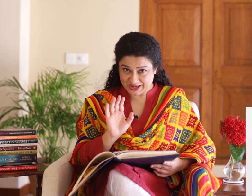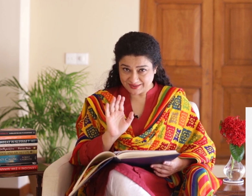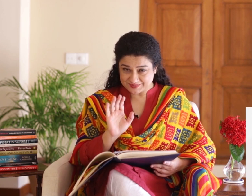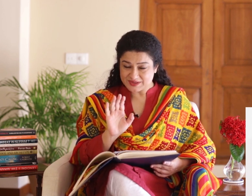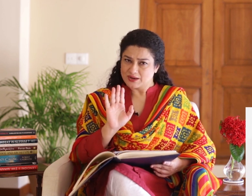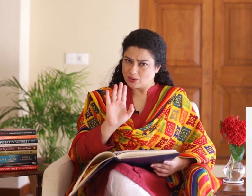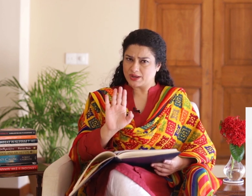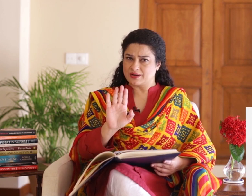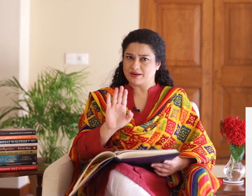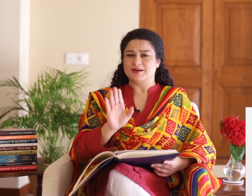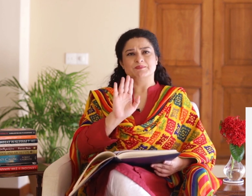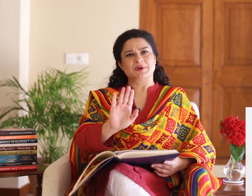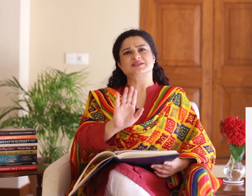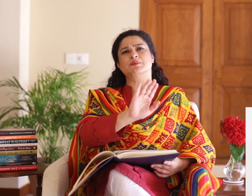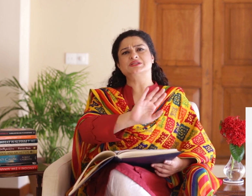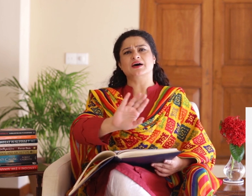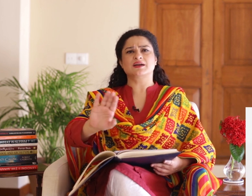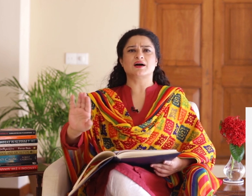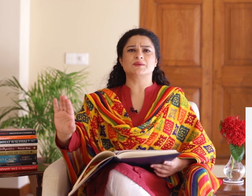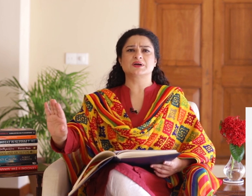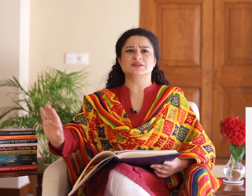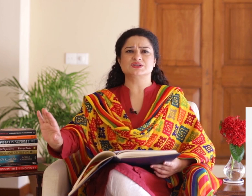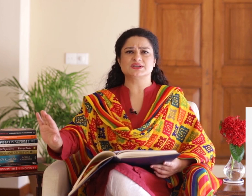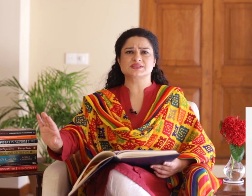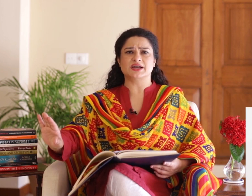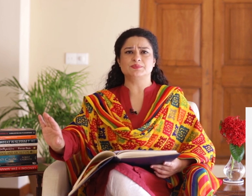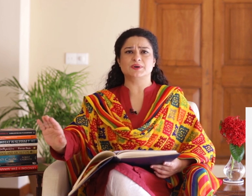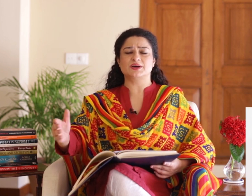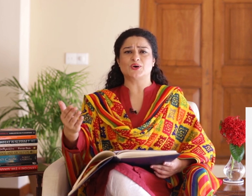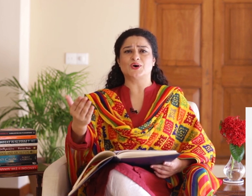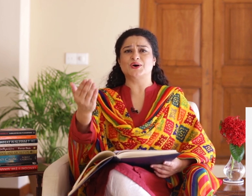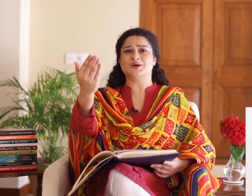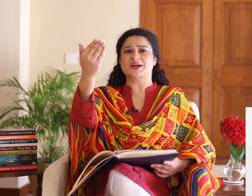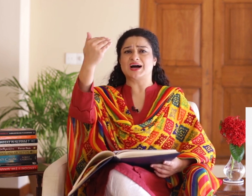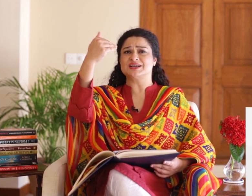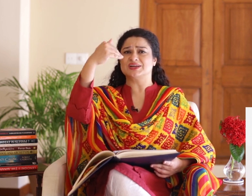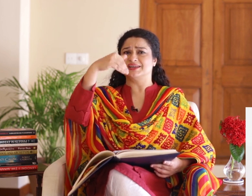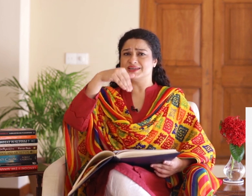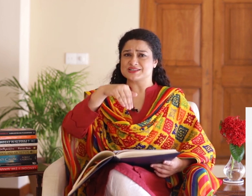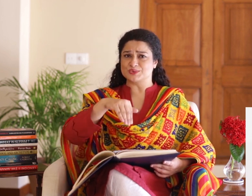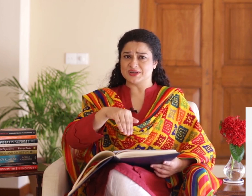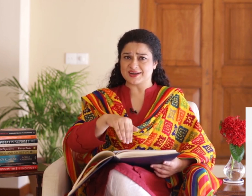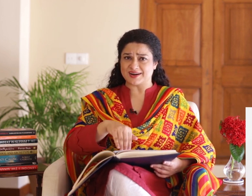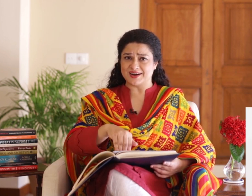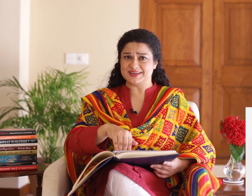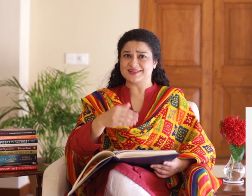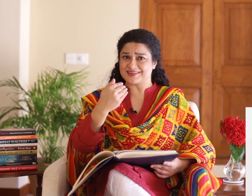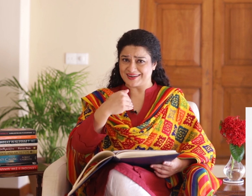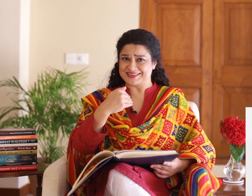नाश्ता हो गया ना, बस अब सारे काम कर दीजिए साइड पर और आ जाइए